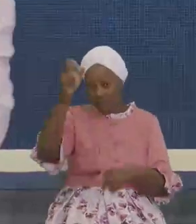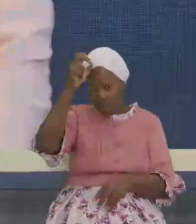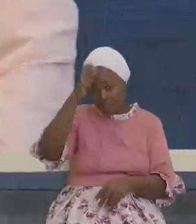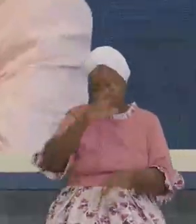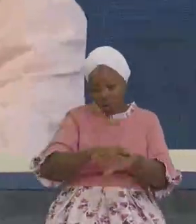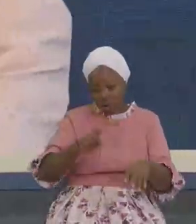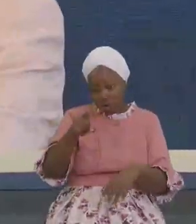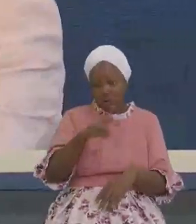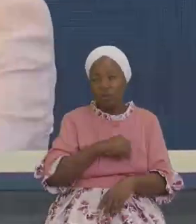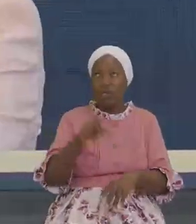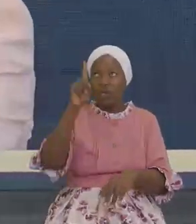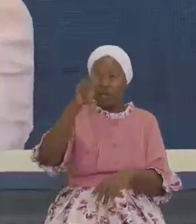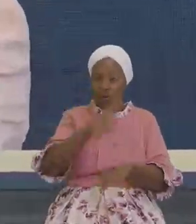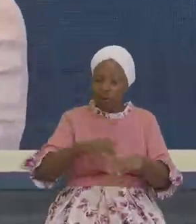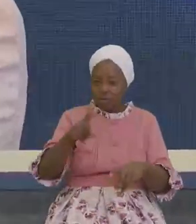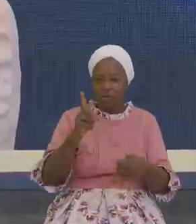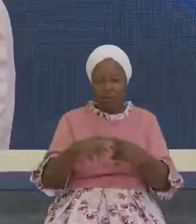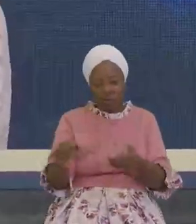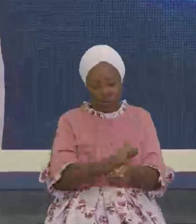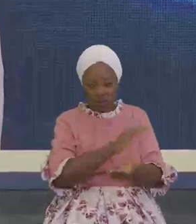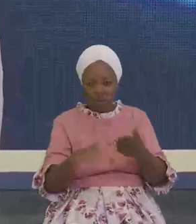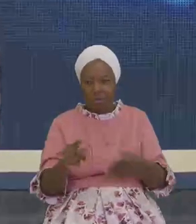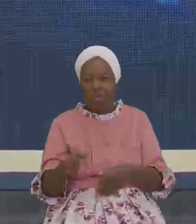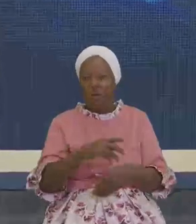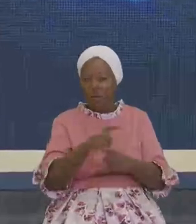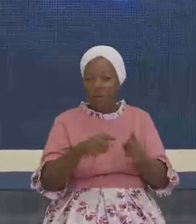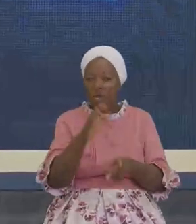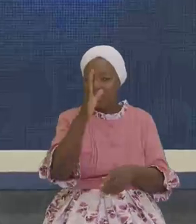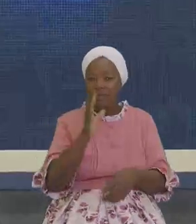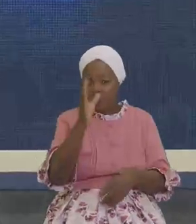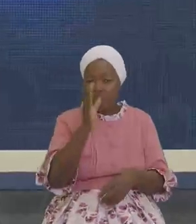appelle, il vous appelle à la destruction.